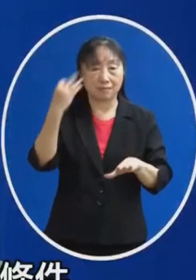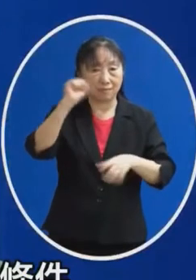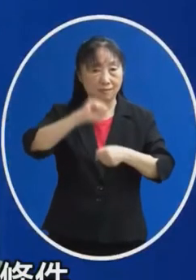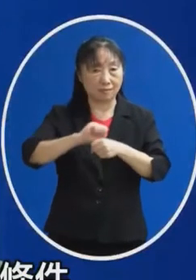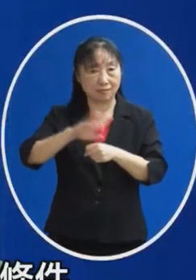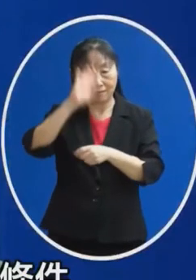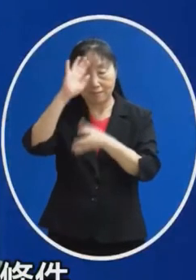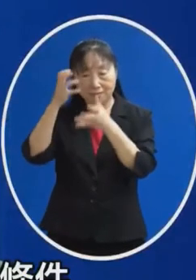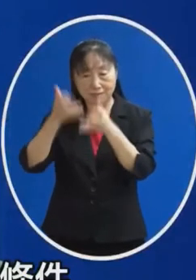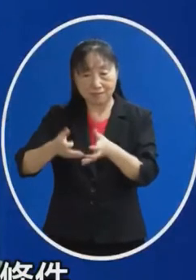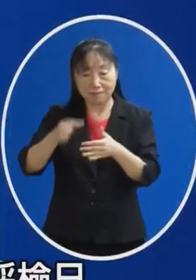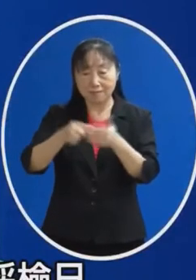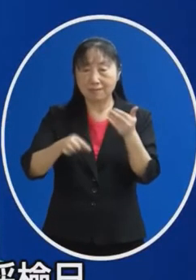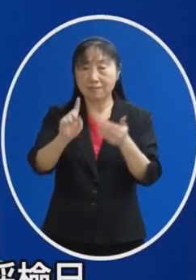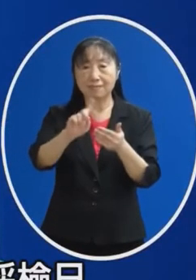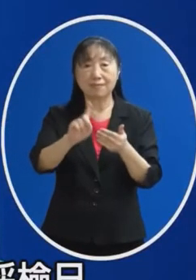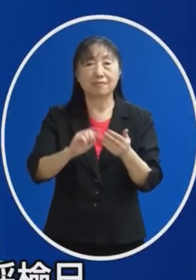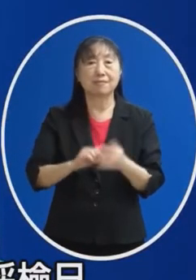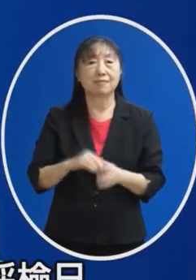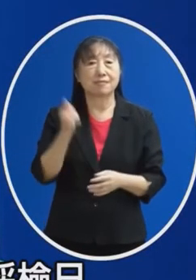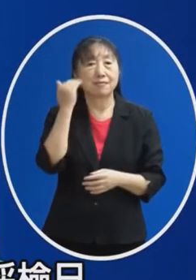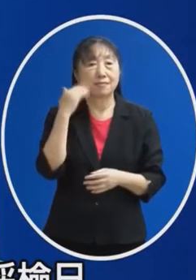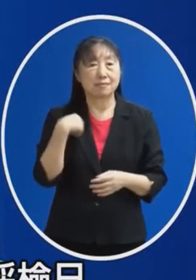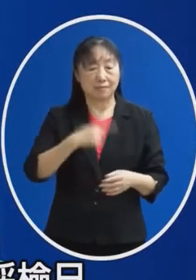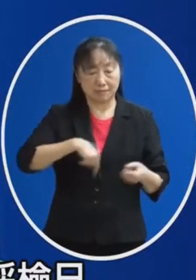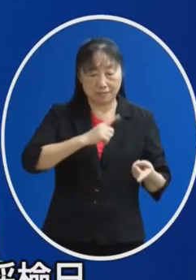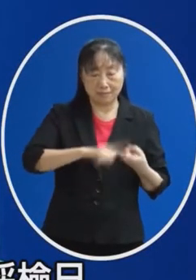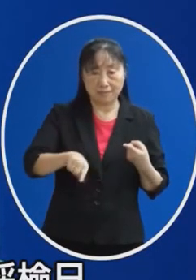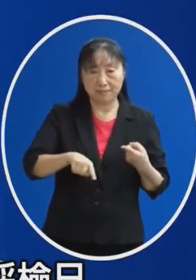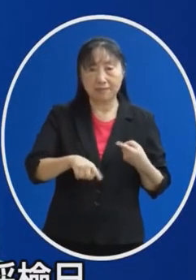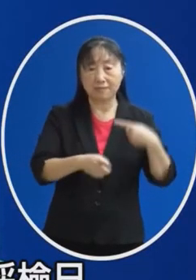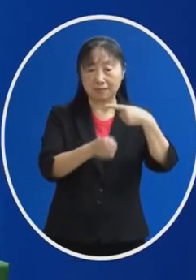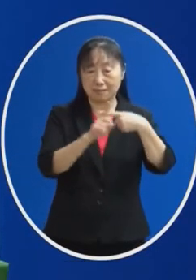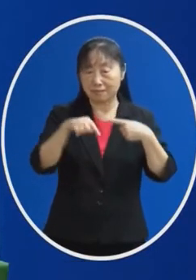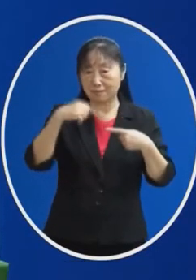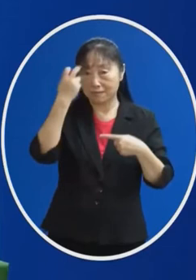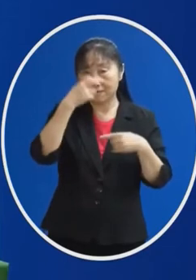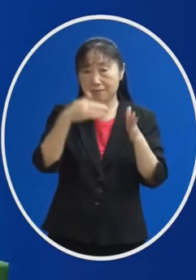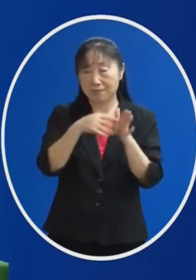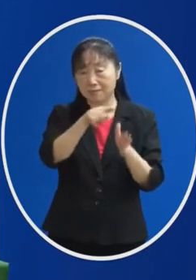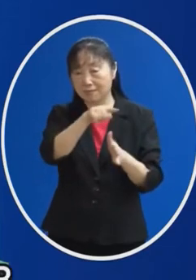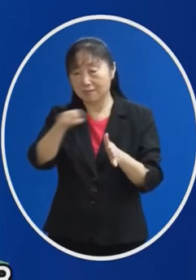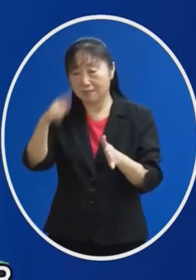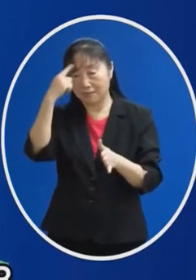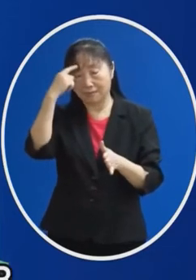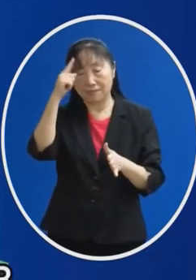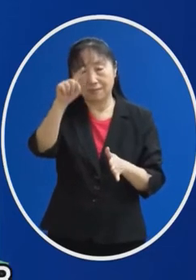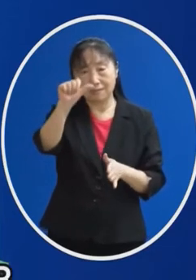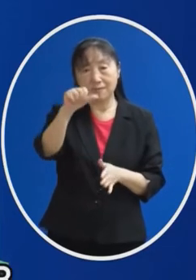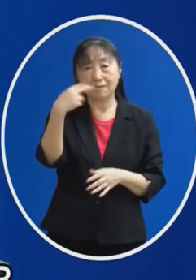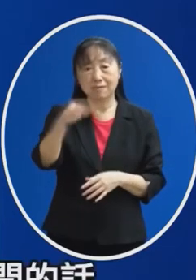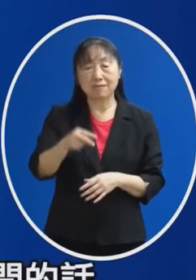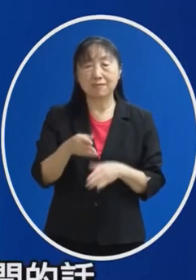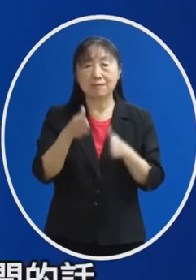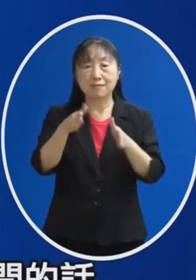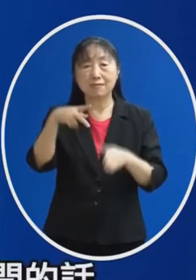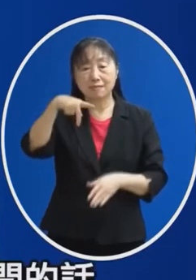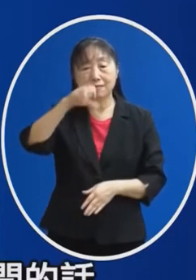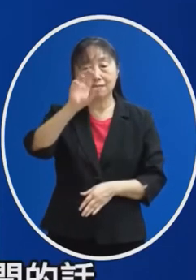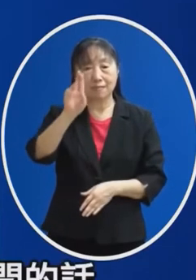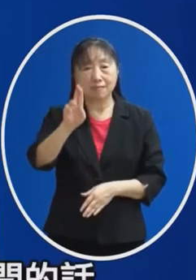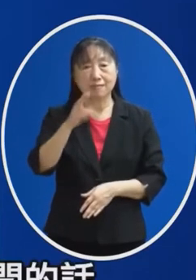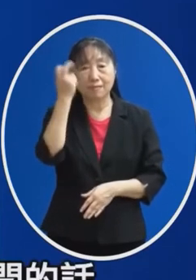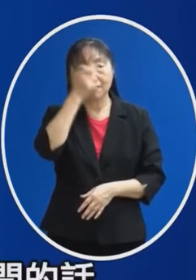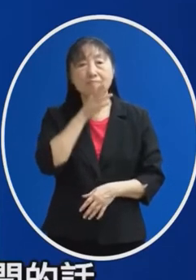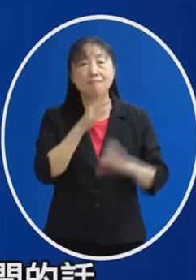重症的解隔条件，就是说在距发病日到或裁剪日已达15天，而且追踪一次的这个 PCR 如果 CT 值是